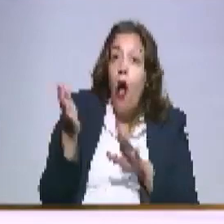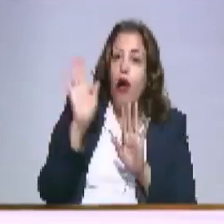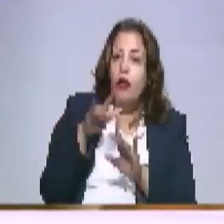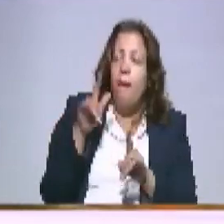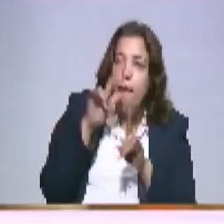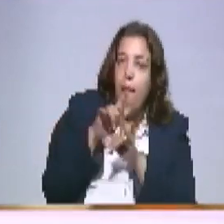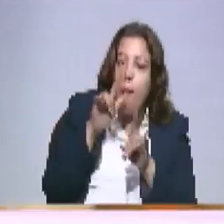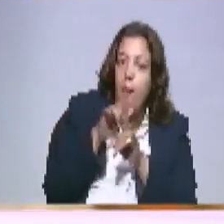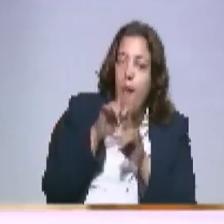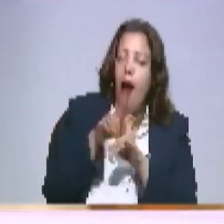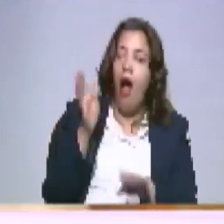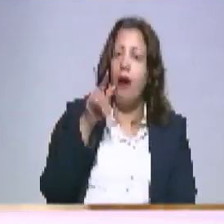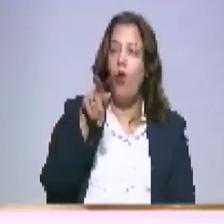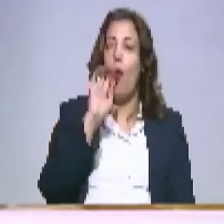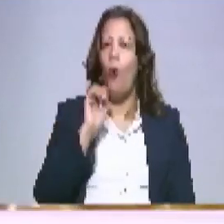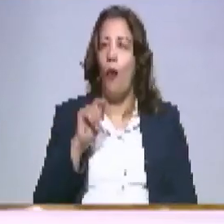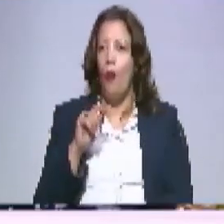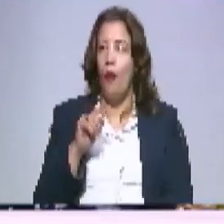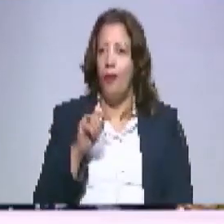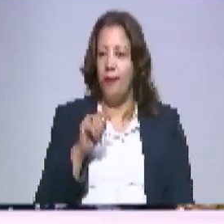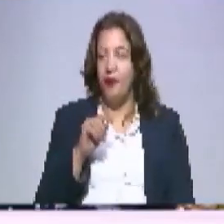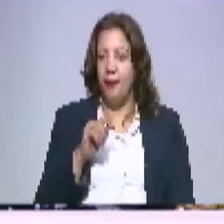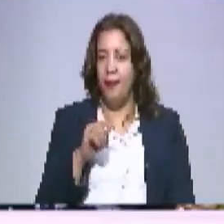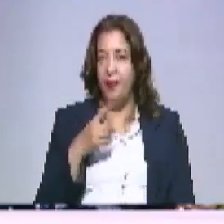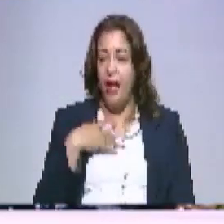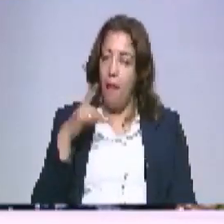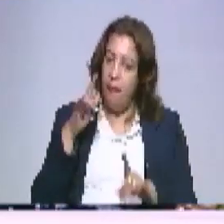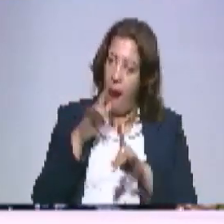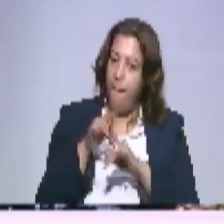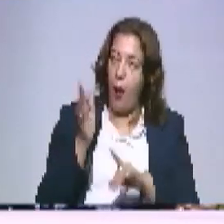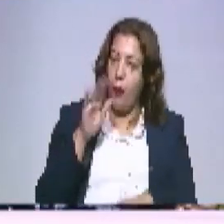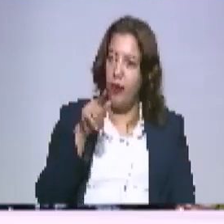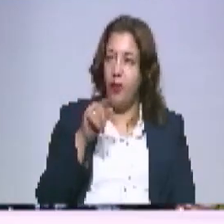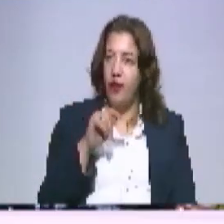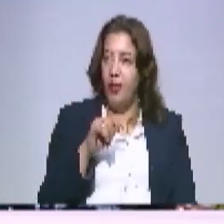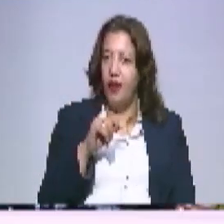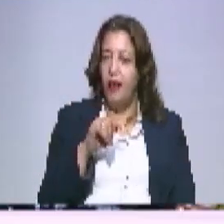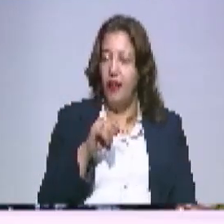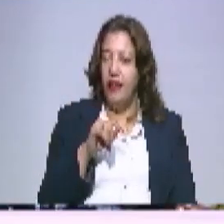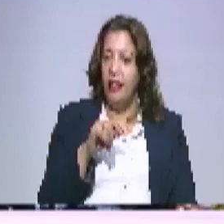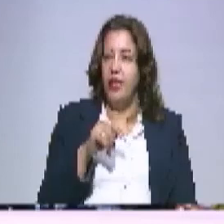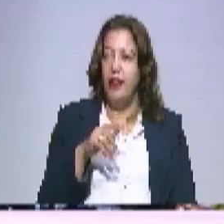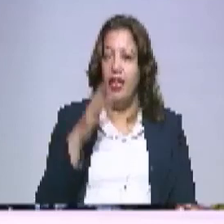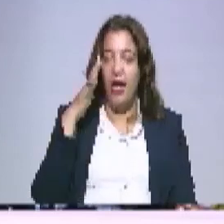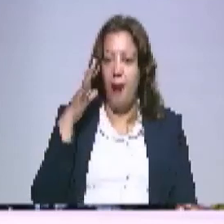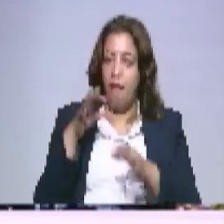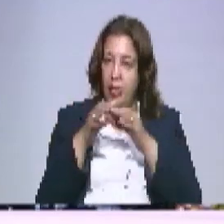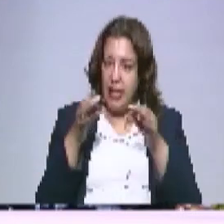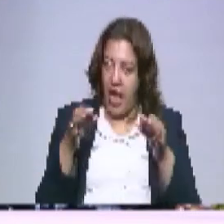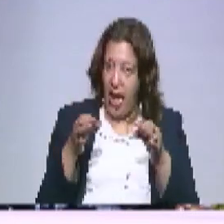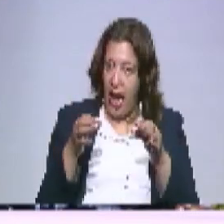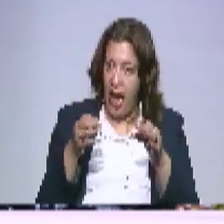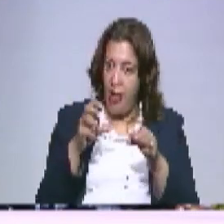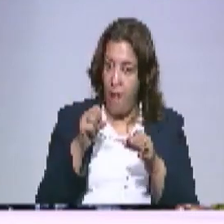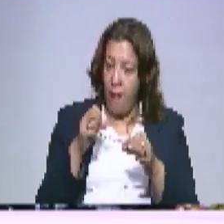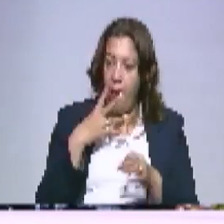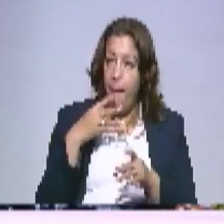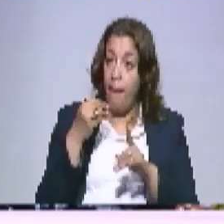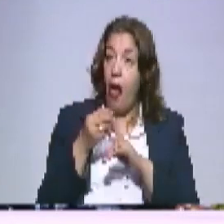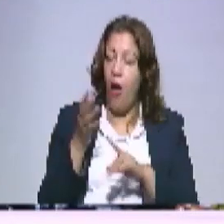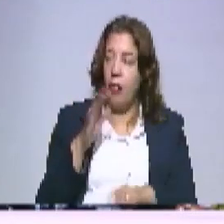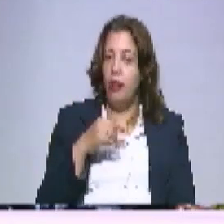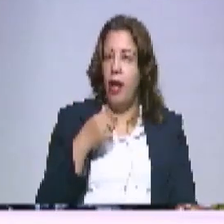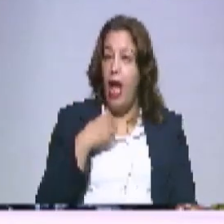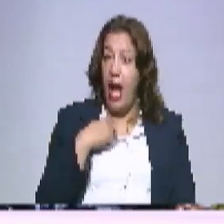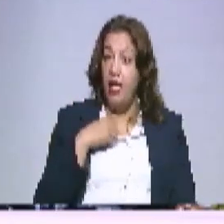من الحاجات اللي على المستوى الشخصي انا بحبها جدا، يعني انا بحب المسقعه دي جدا وبعملها. وهي انا على فكره ساعات انا